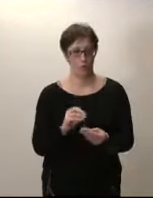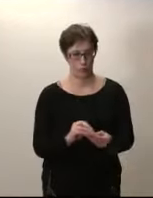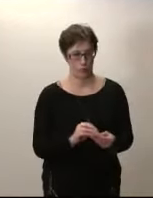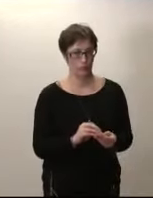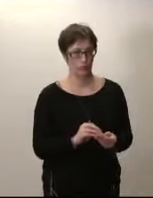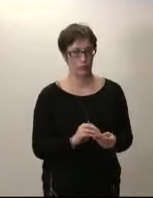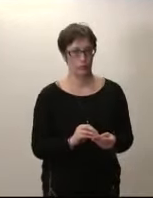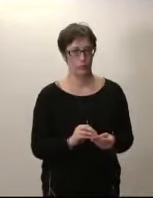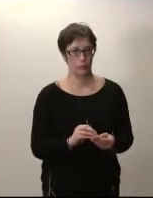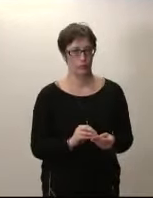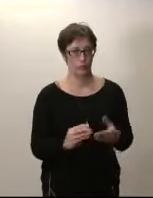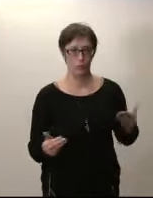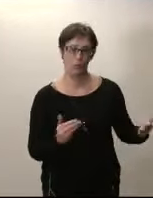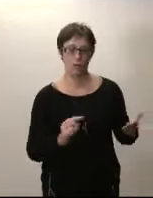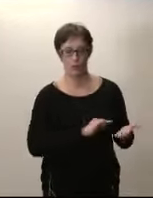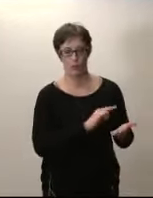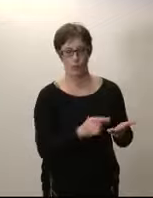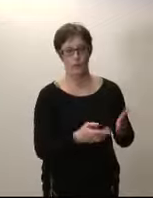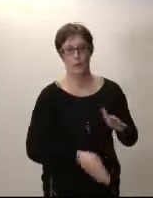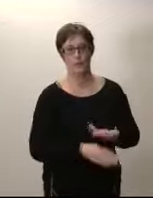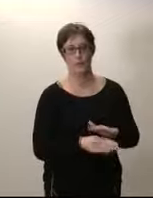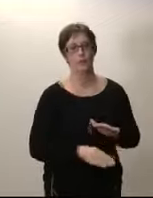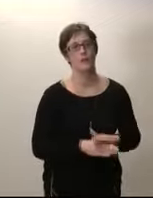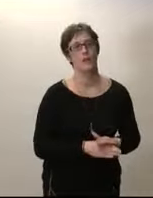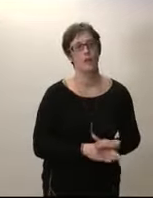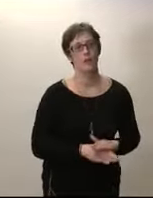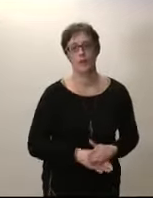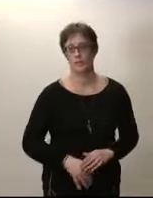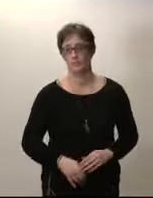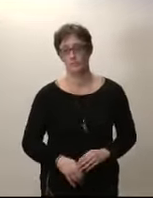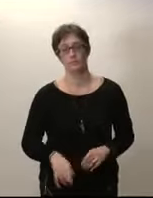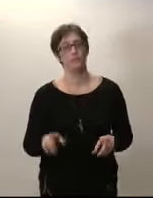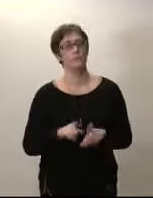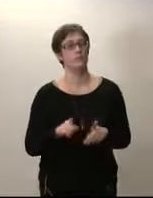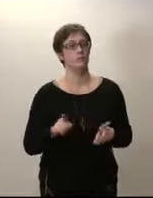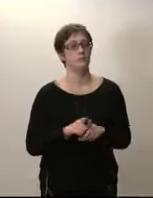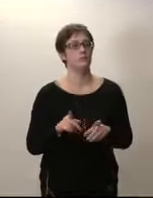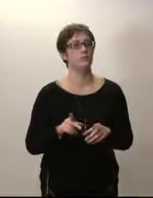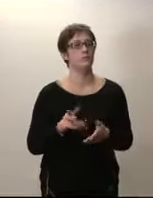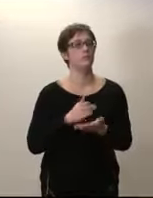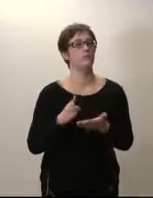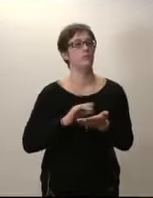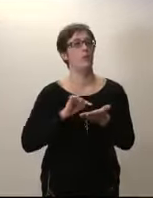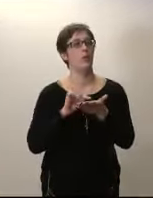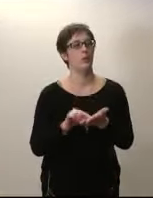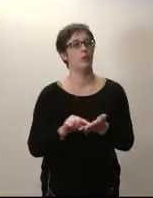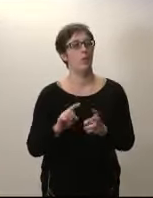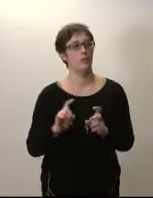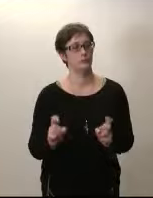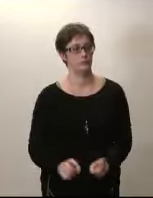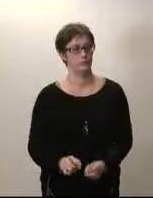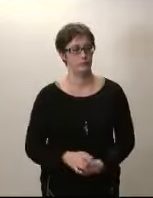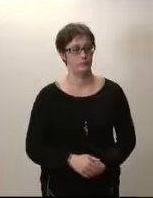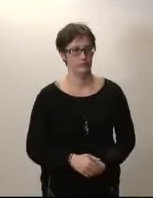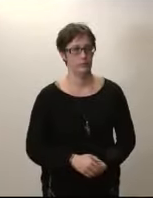rapport au budget primitif et la diminution du recours à l'endettement. Vous allez voir ça sur le